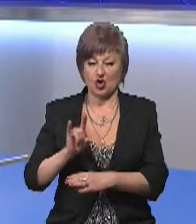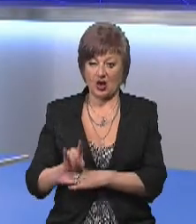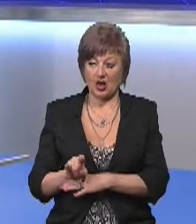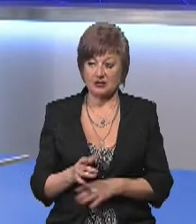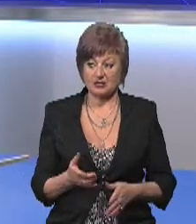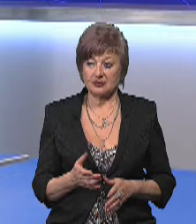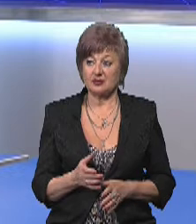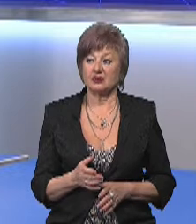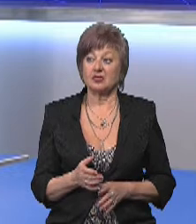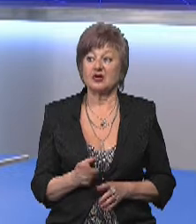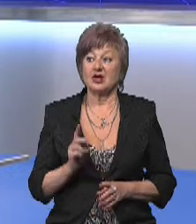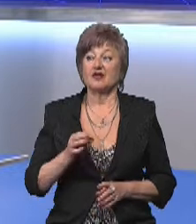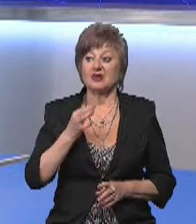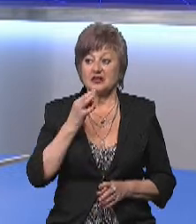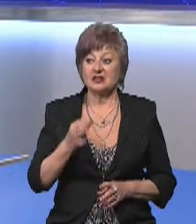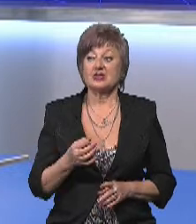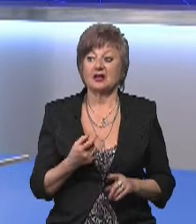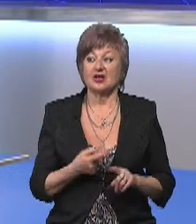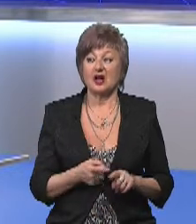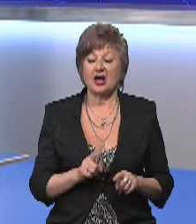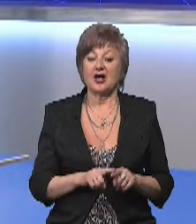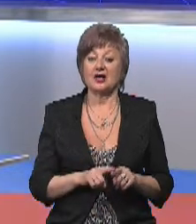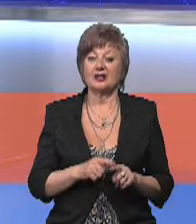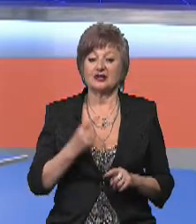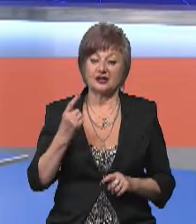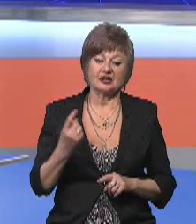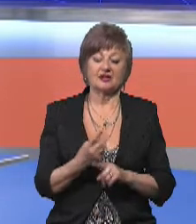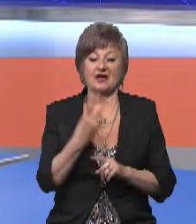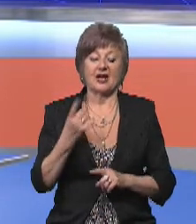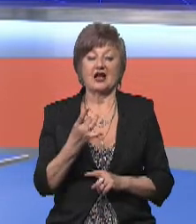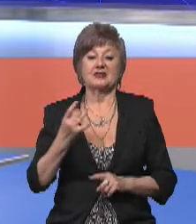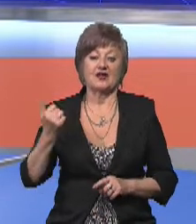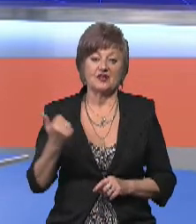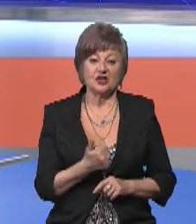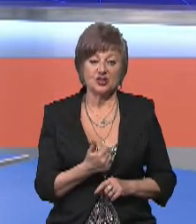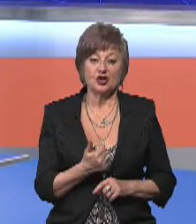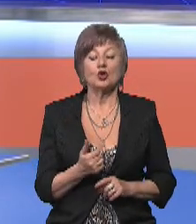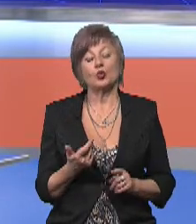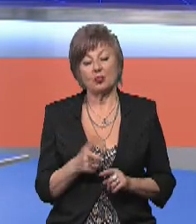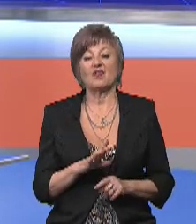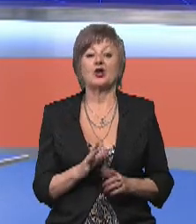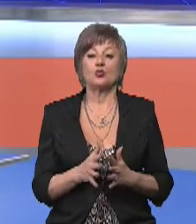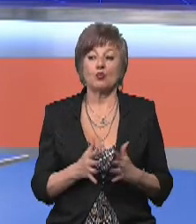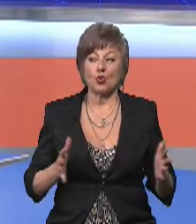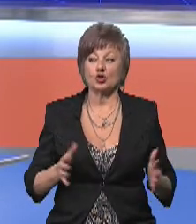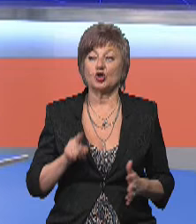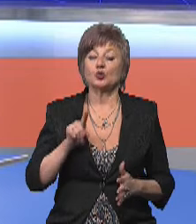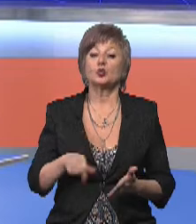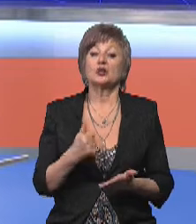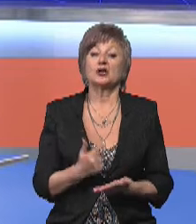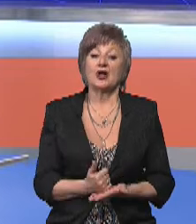тому, ну, як ви самі сказали, це їх близько буває там два рази в неділю, може й більше, коли як. Тут